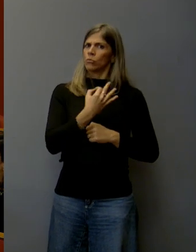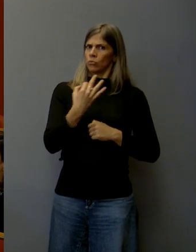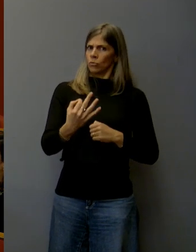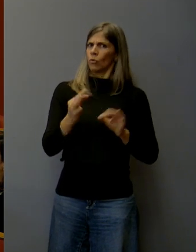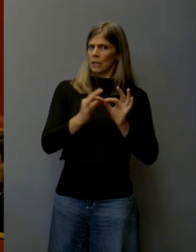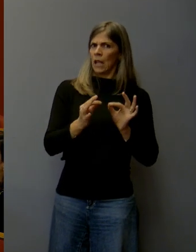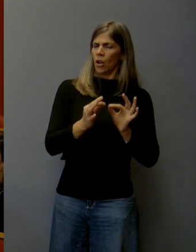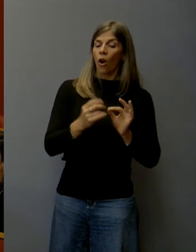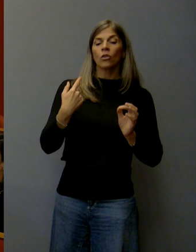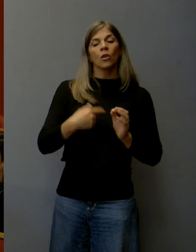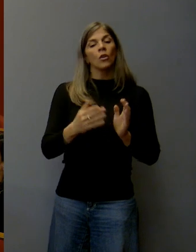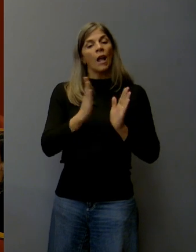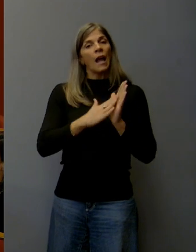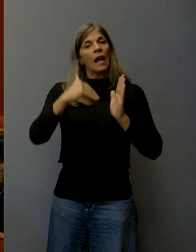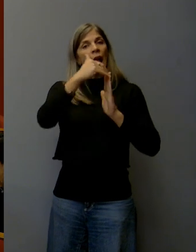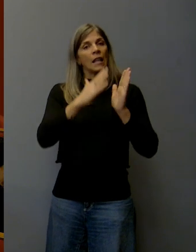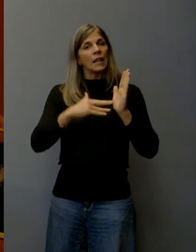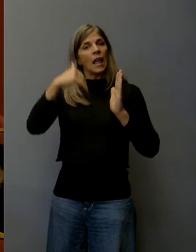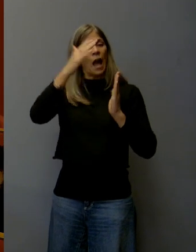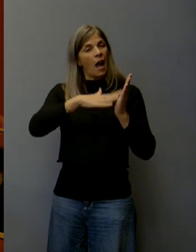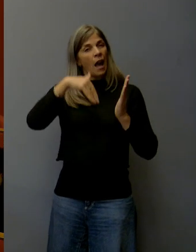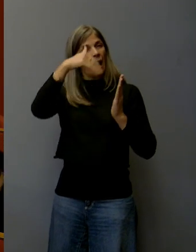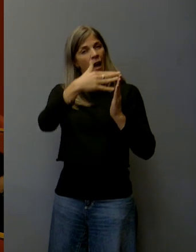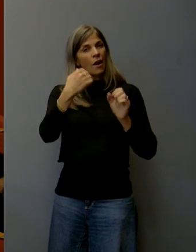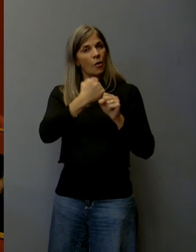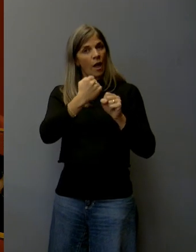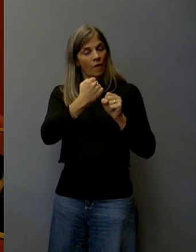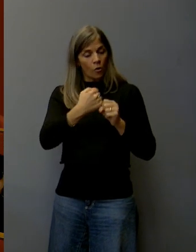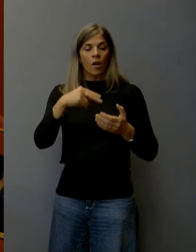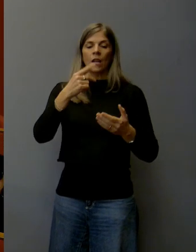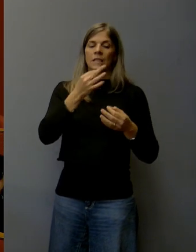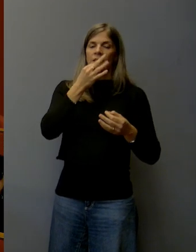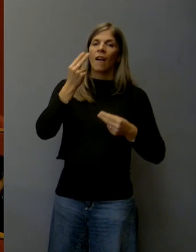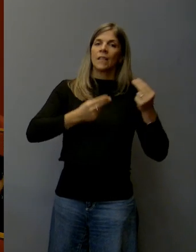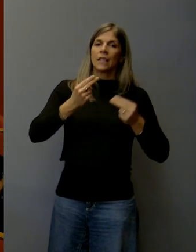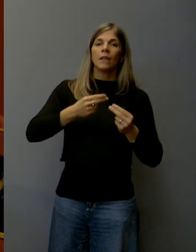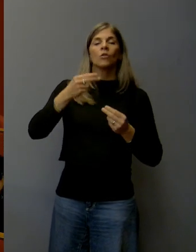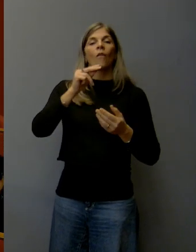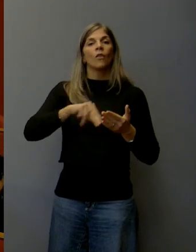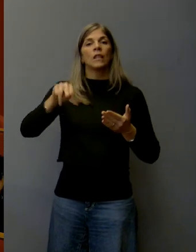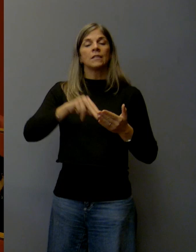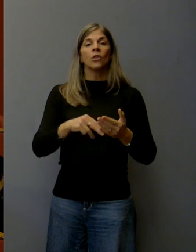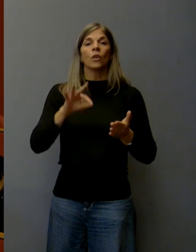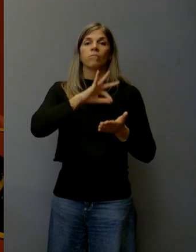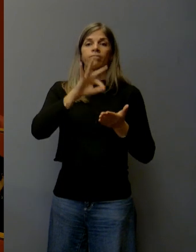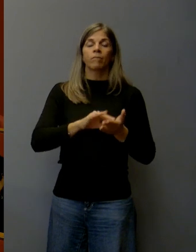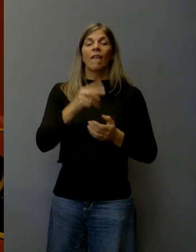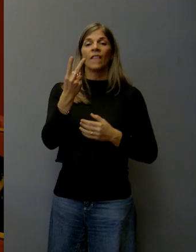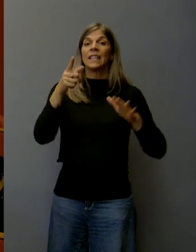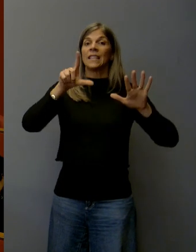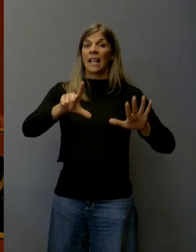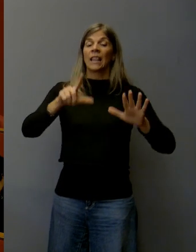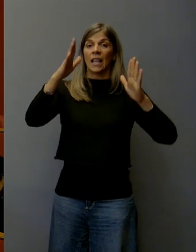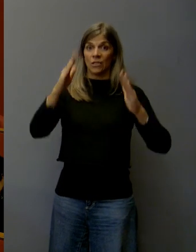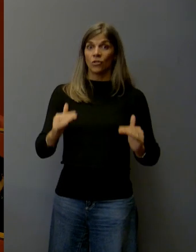dei lavori quindi con la votazione del bilancio il giorno 27 dicembre era confermato